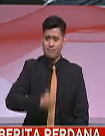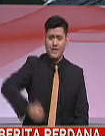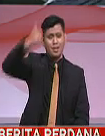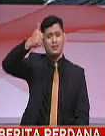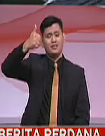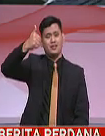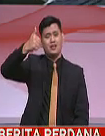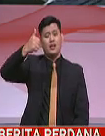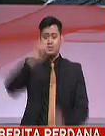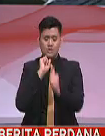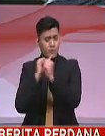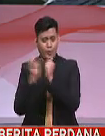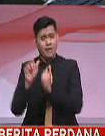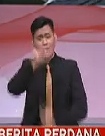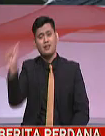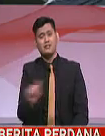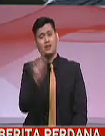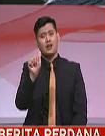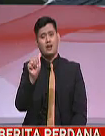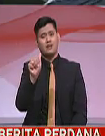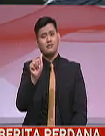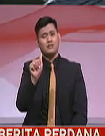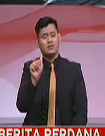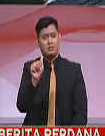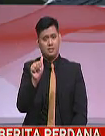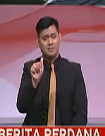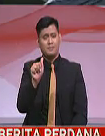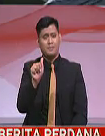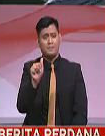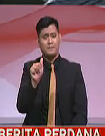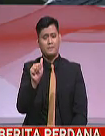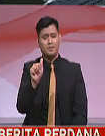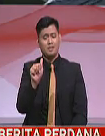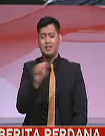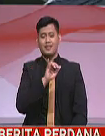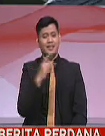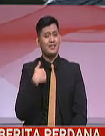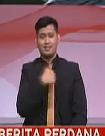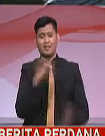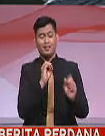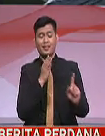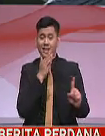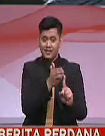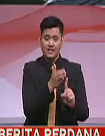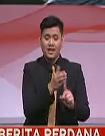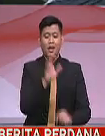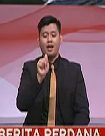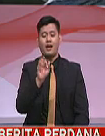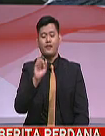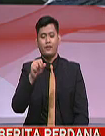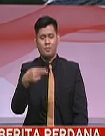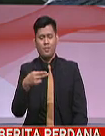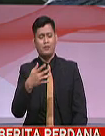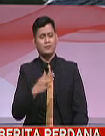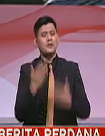views sebaik bantu saya dengan time.she kita tak tage pun Afifah jeruk